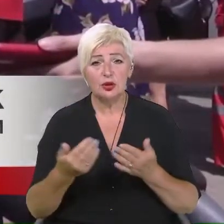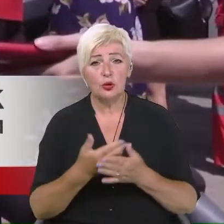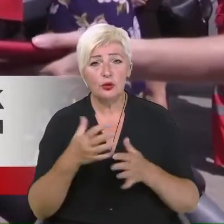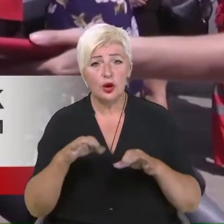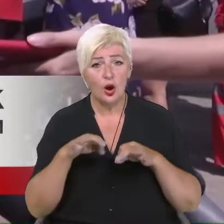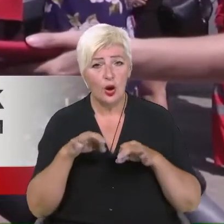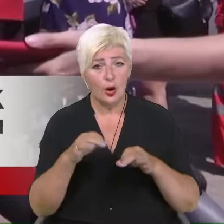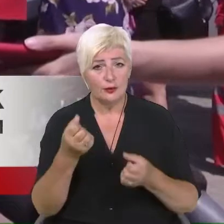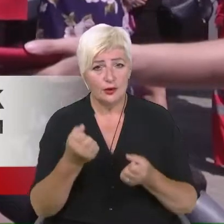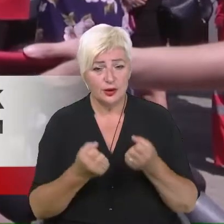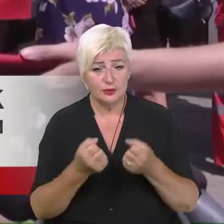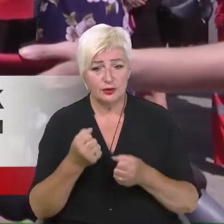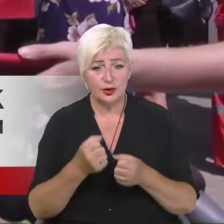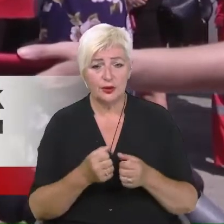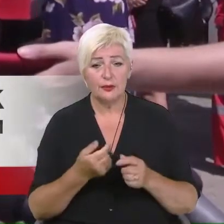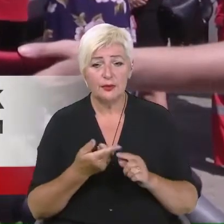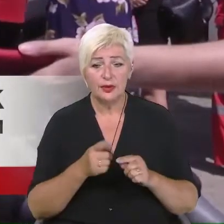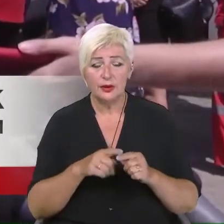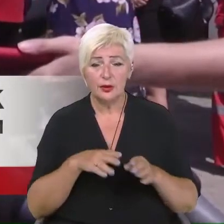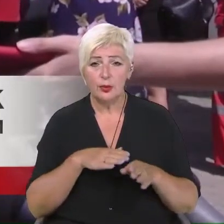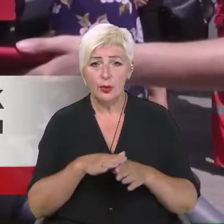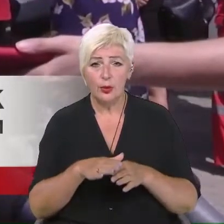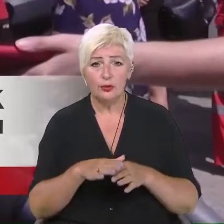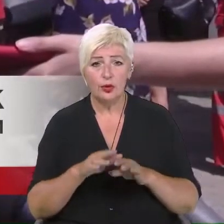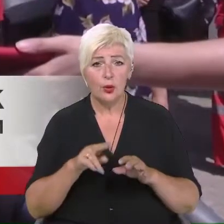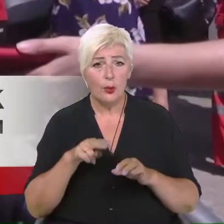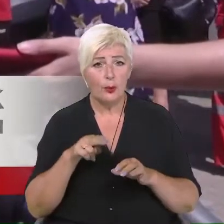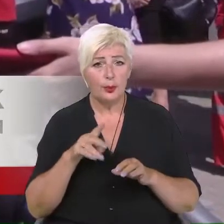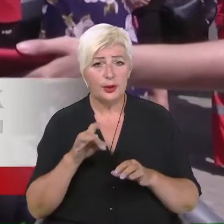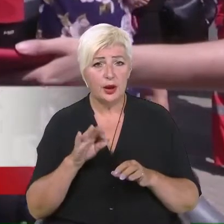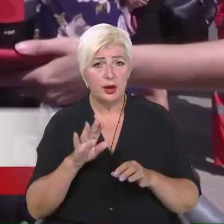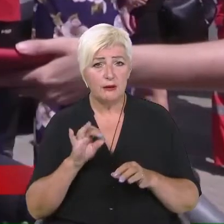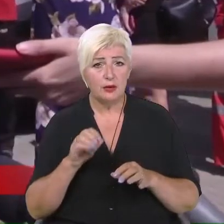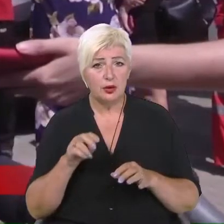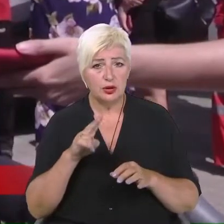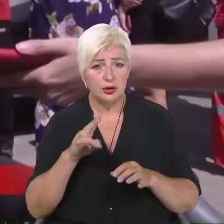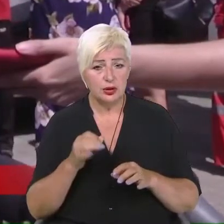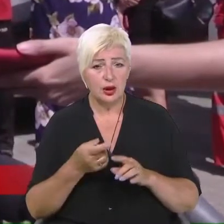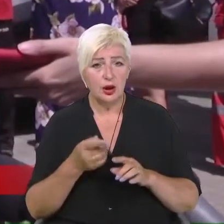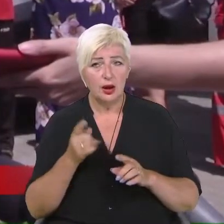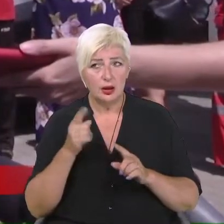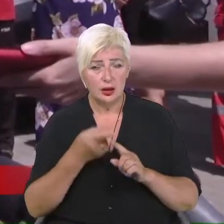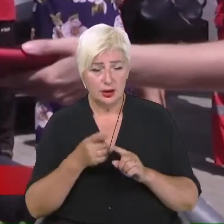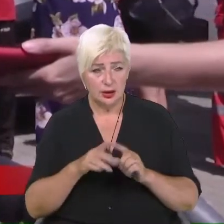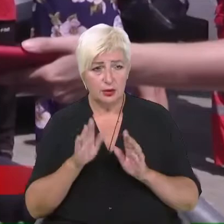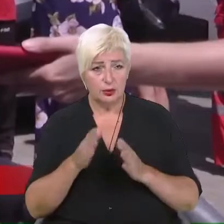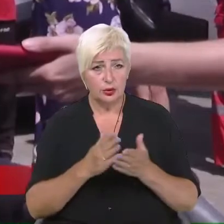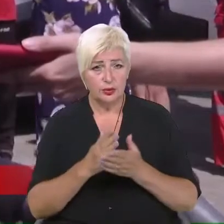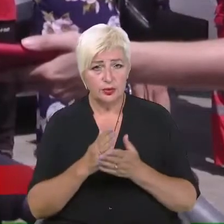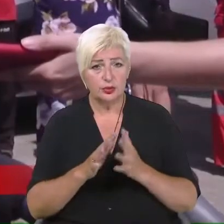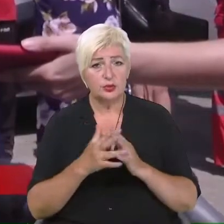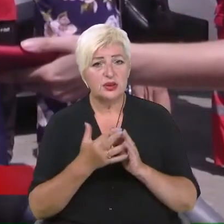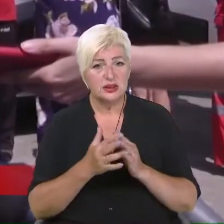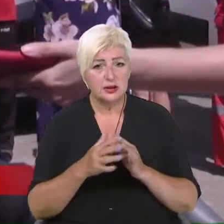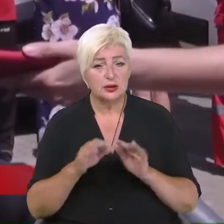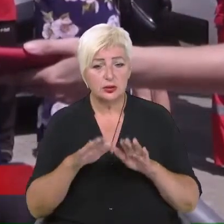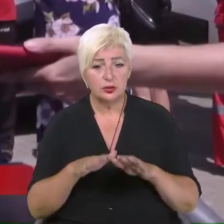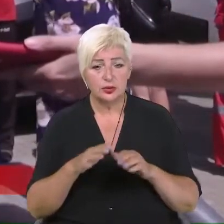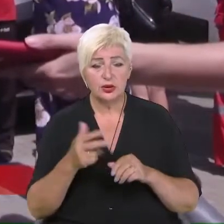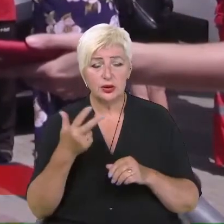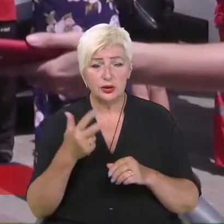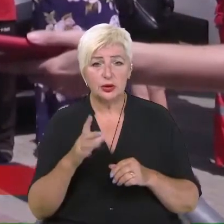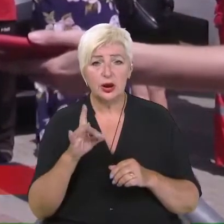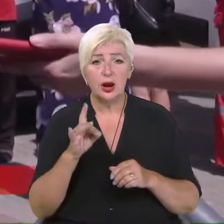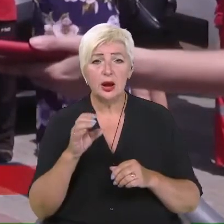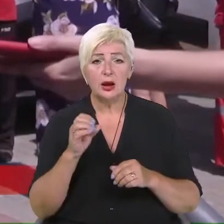них декілька автівок – це повнопривідні, які будуть обслуговувати ту місцевість сільську. Є три реанімобіля